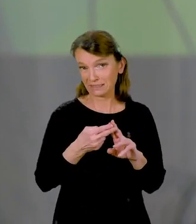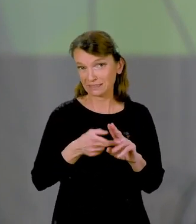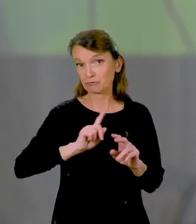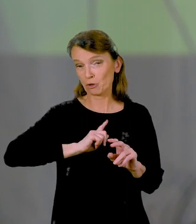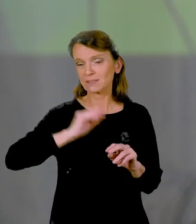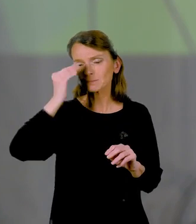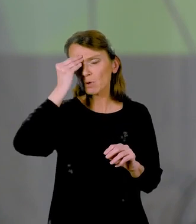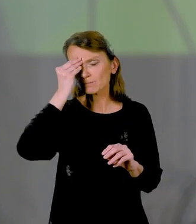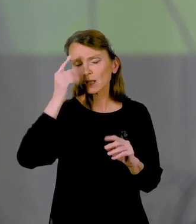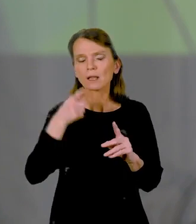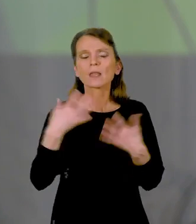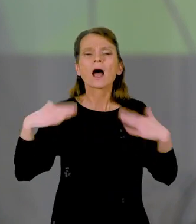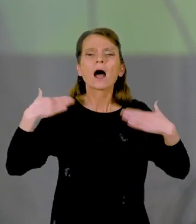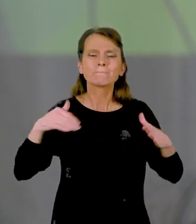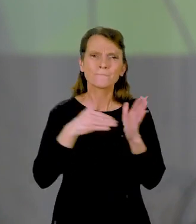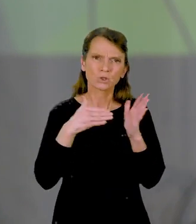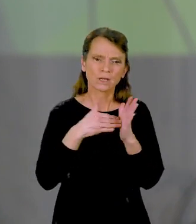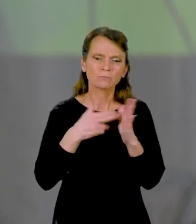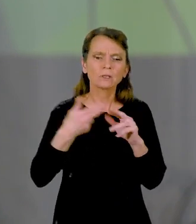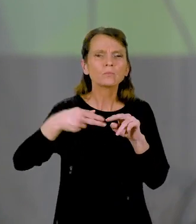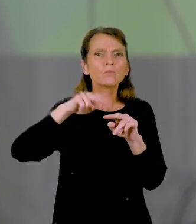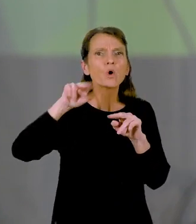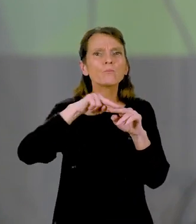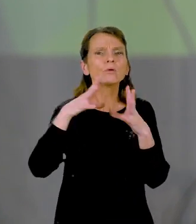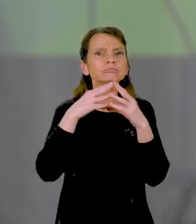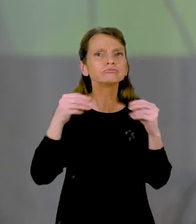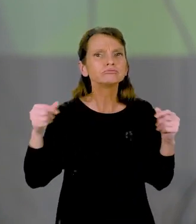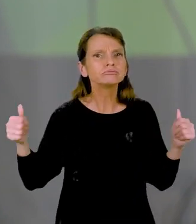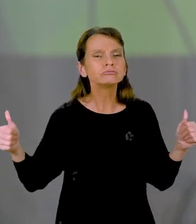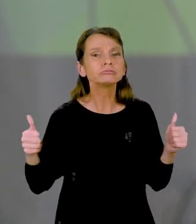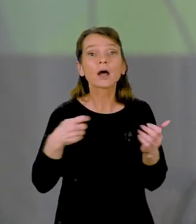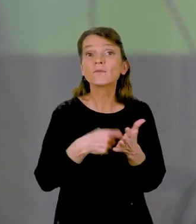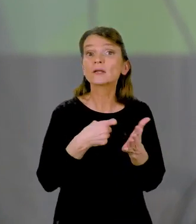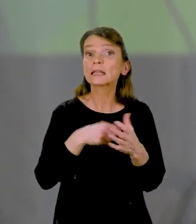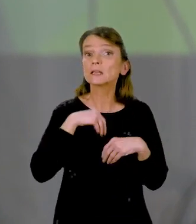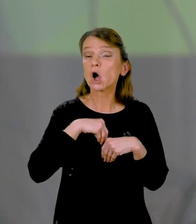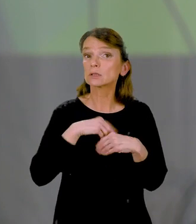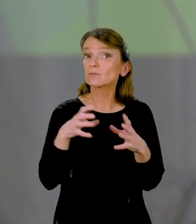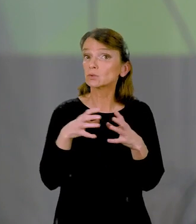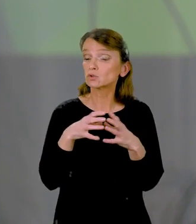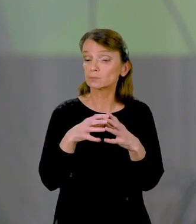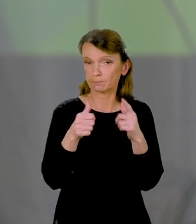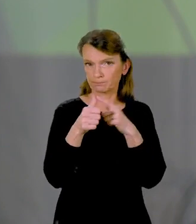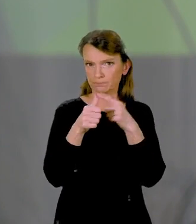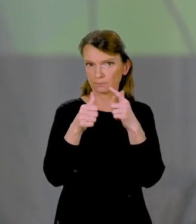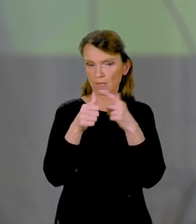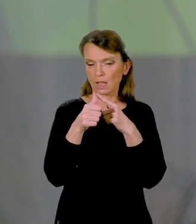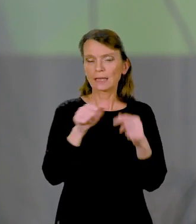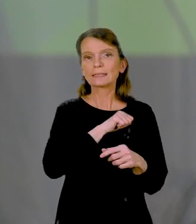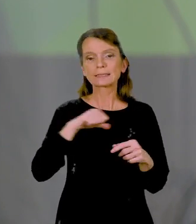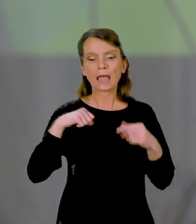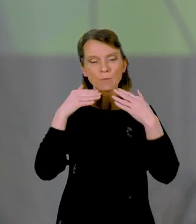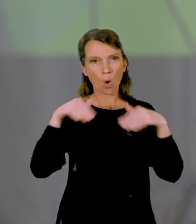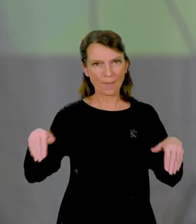spomnile na prepotrebni in vse bolj izginjajoči vrednoti v naši družbi. Samoomejevanje